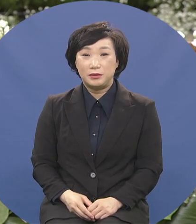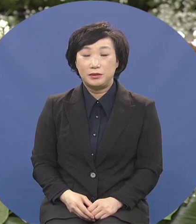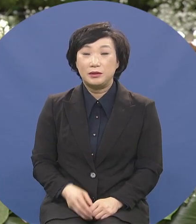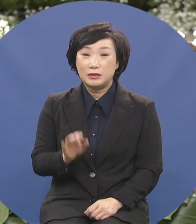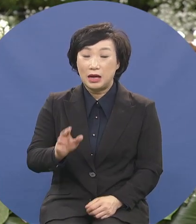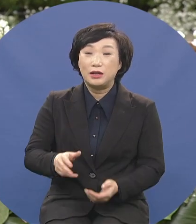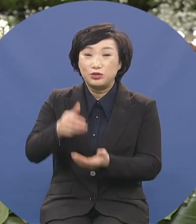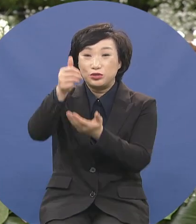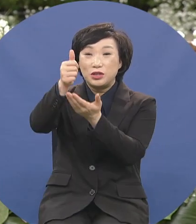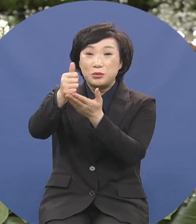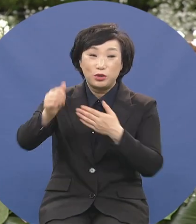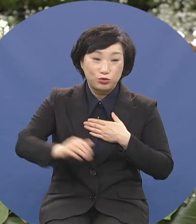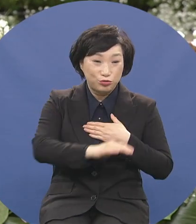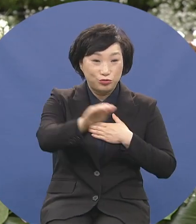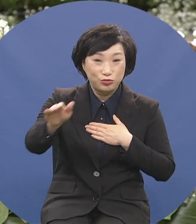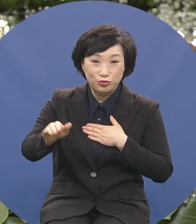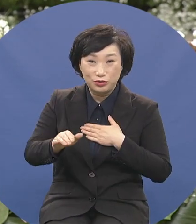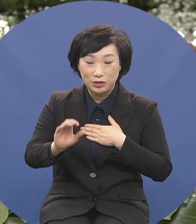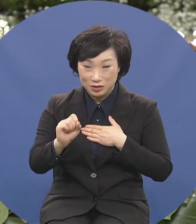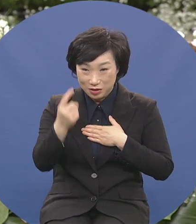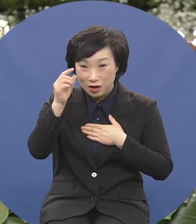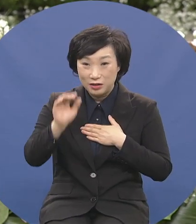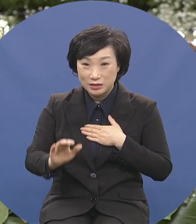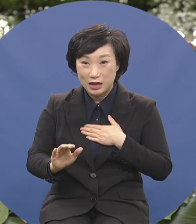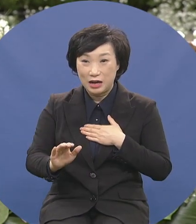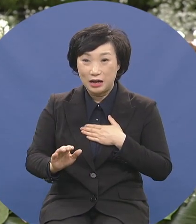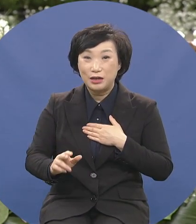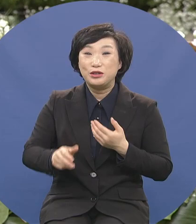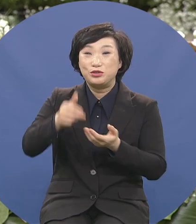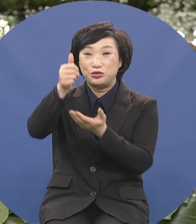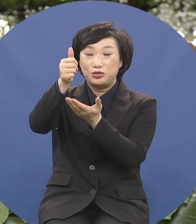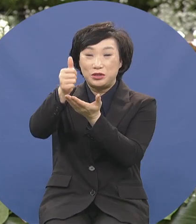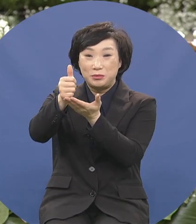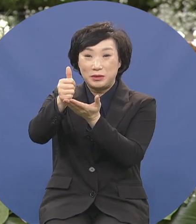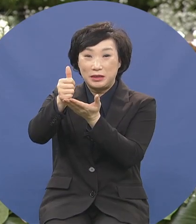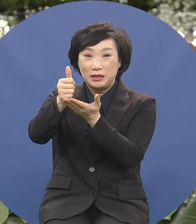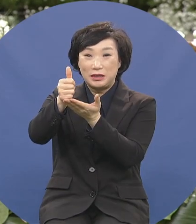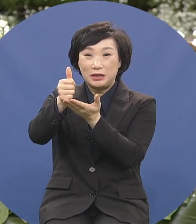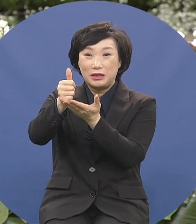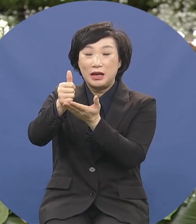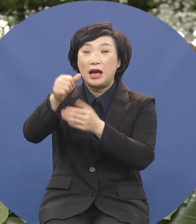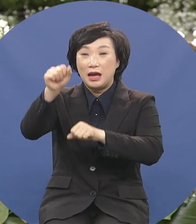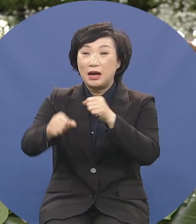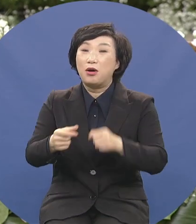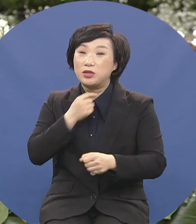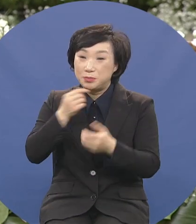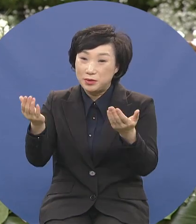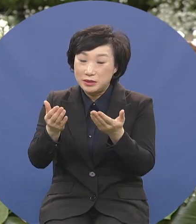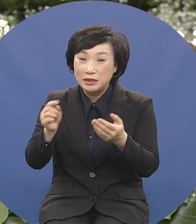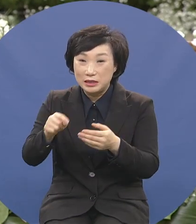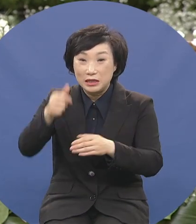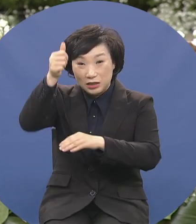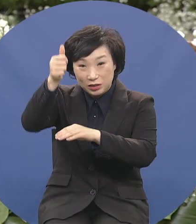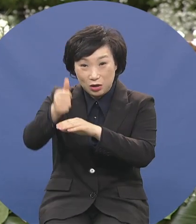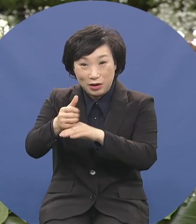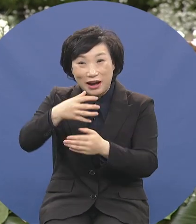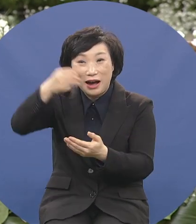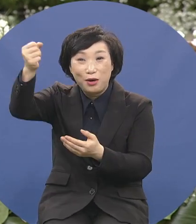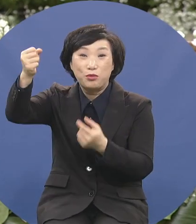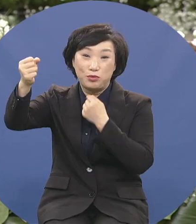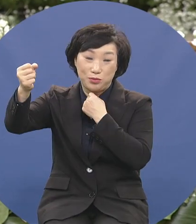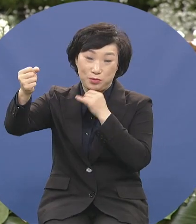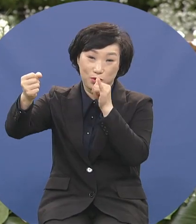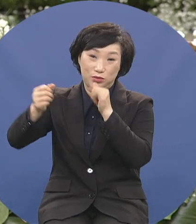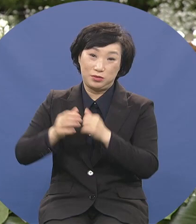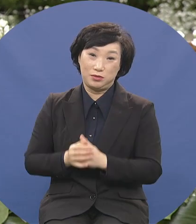그분은 우리를 통해서 주님이 하시고자 하시는 작품을 얻고자